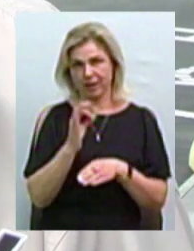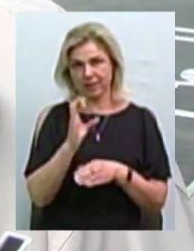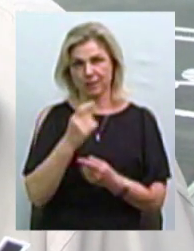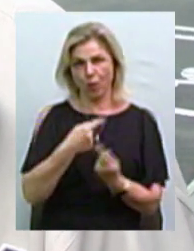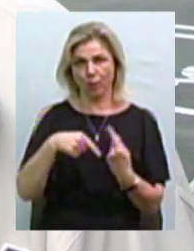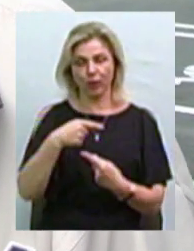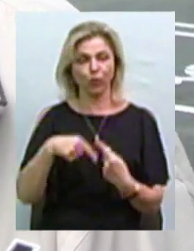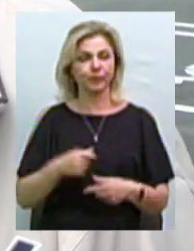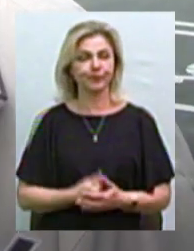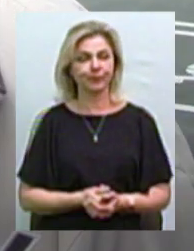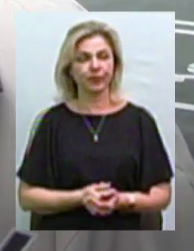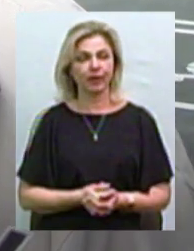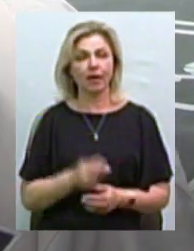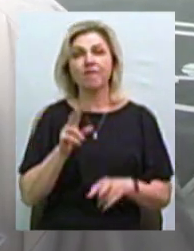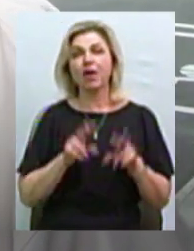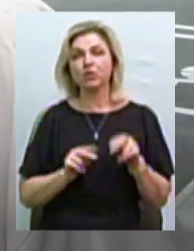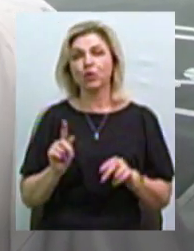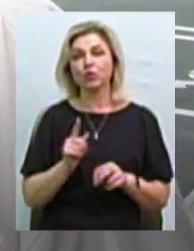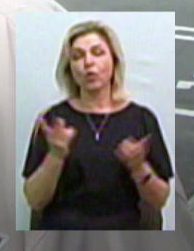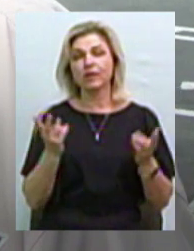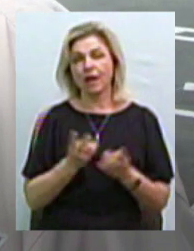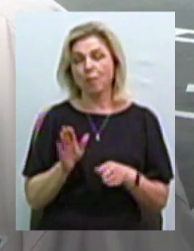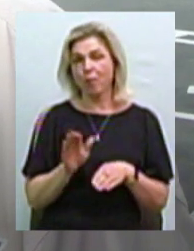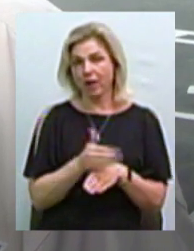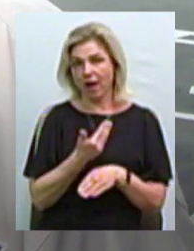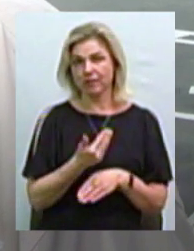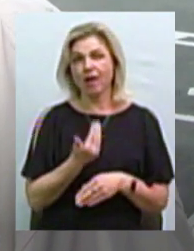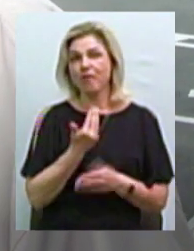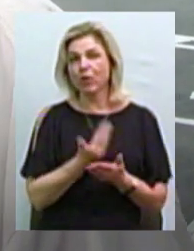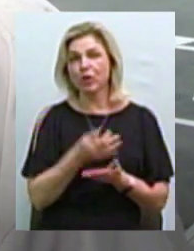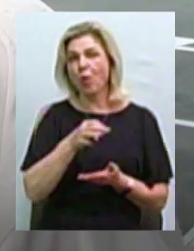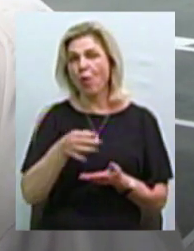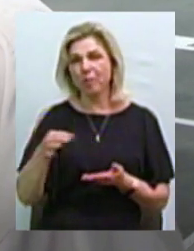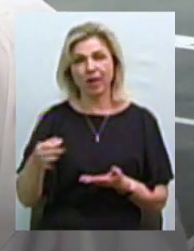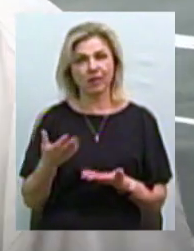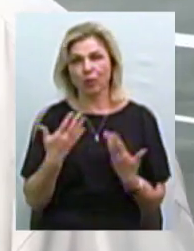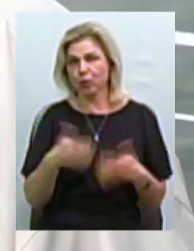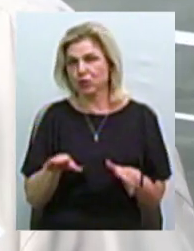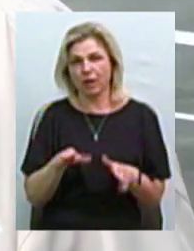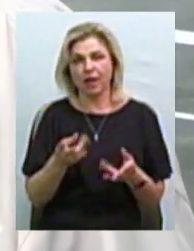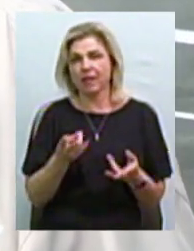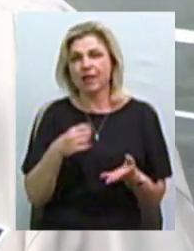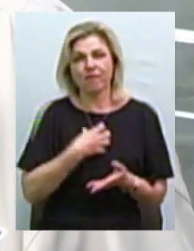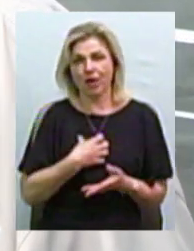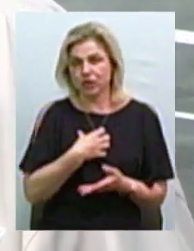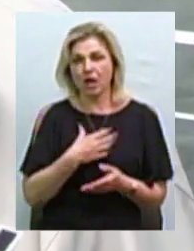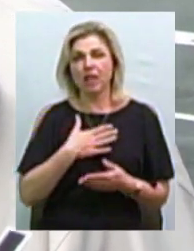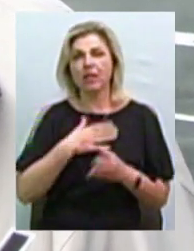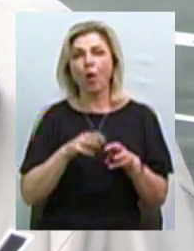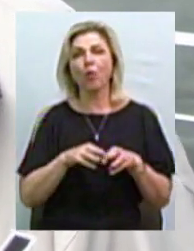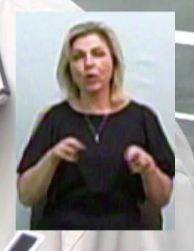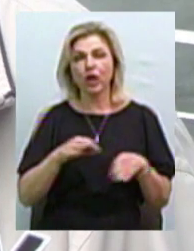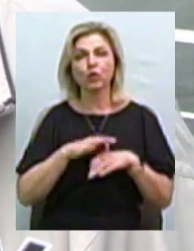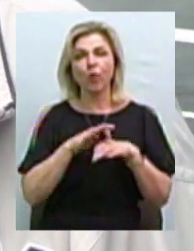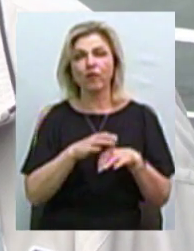потрібно вибирати. Я вважаю, що потрібно прибирати. Вони ніякої ролі вже не відіграють. Так як наш уряд довів державу до